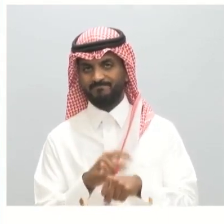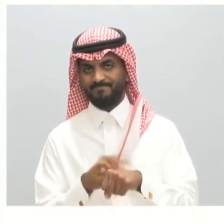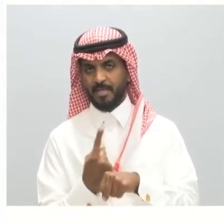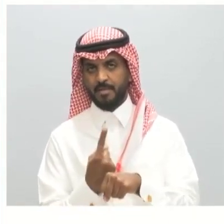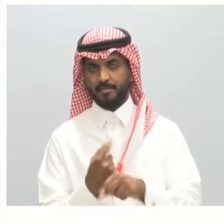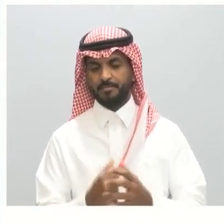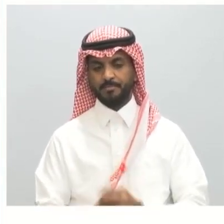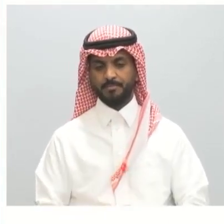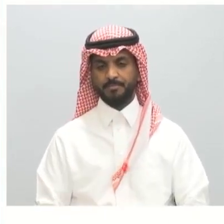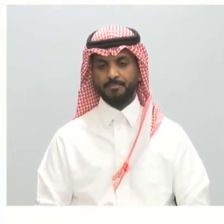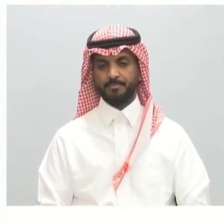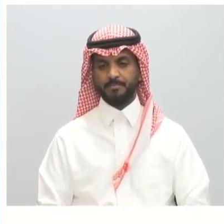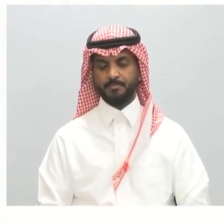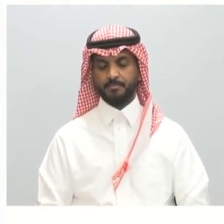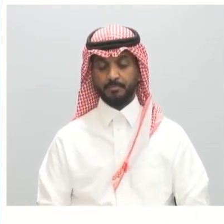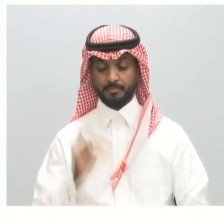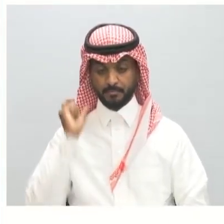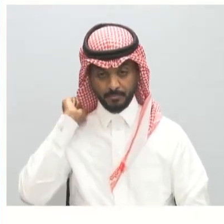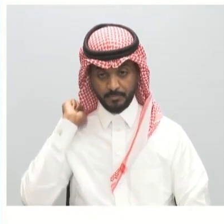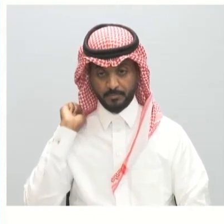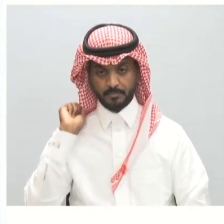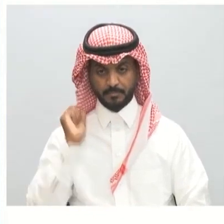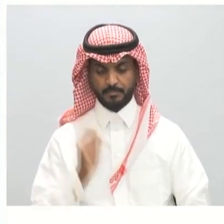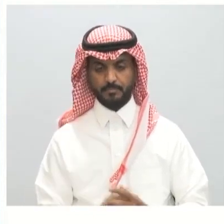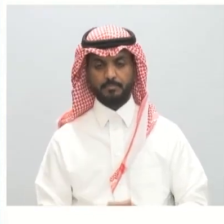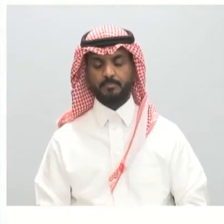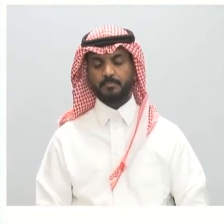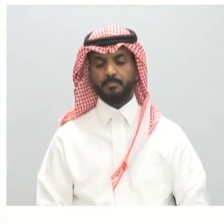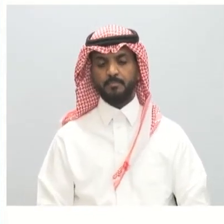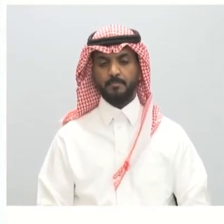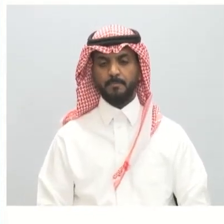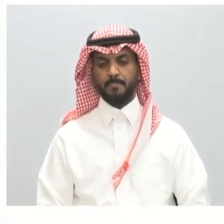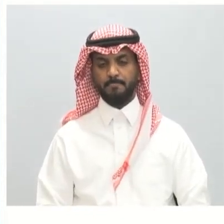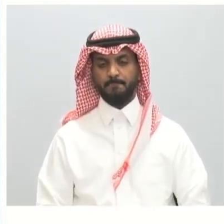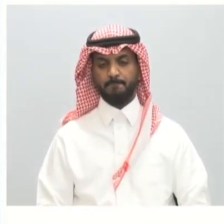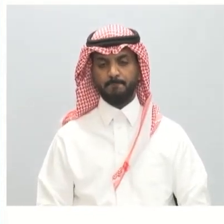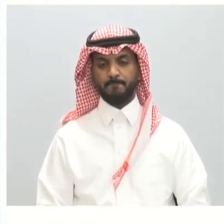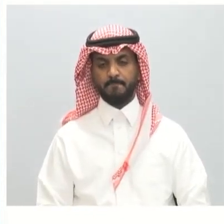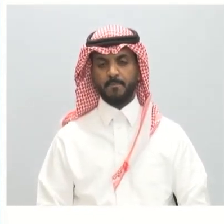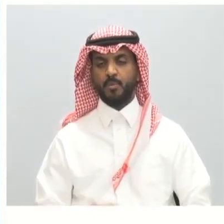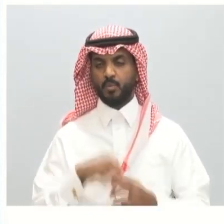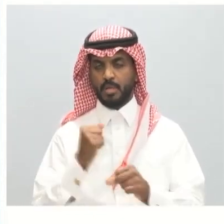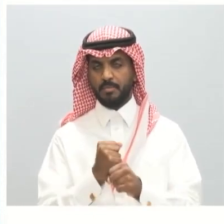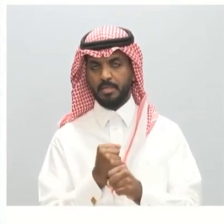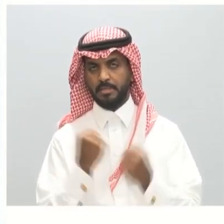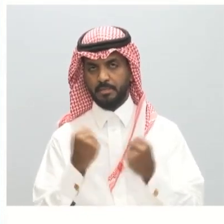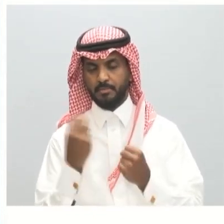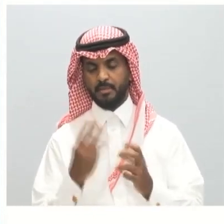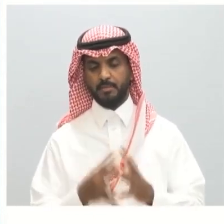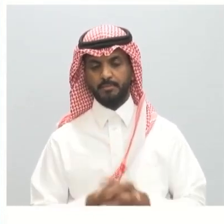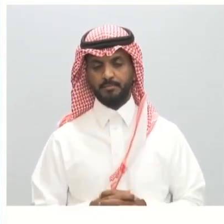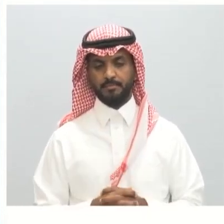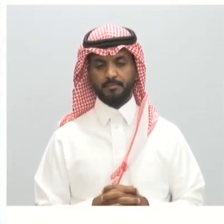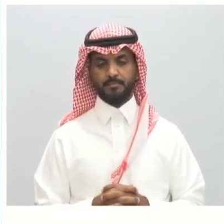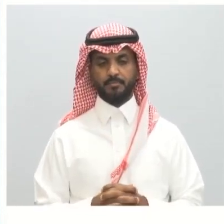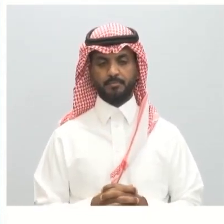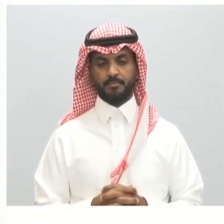ثانيه سيكون تطبيق العملي لتدريب الثالث بالشكل